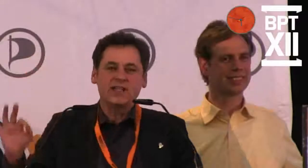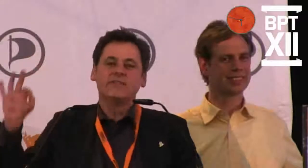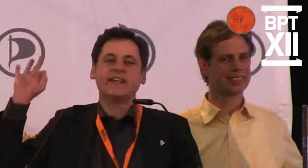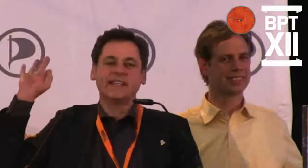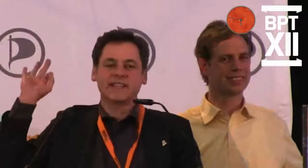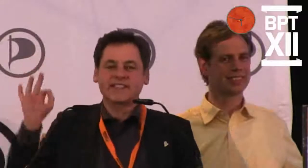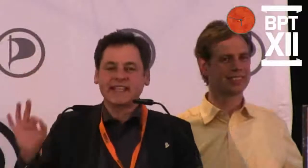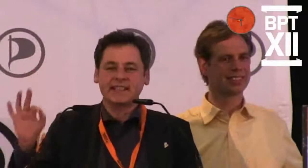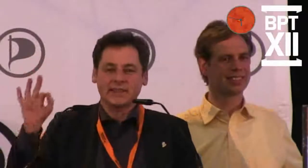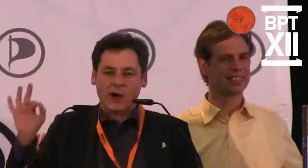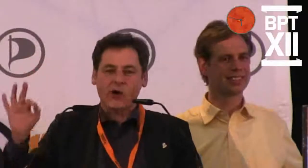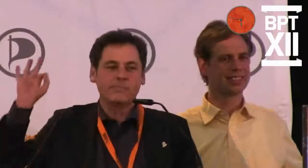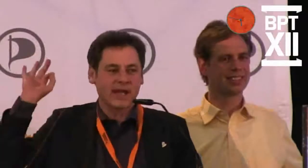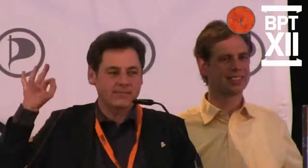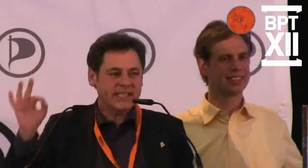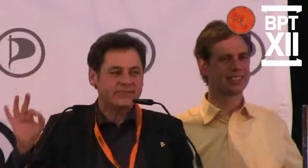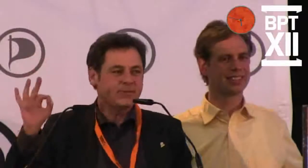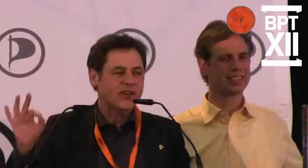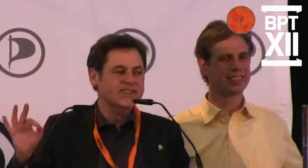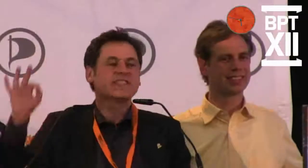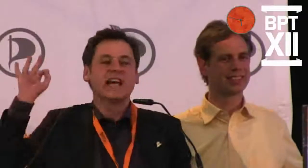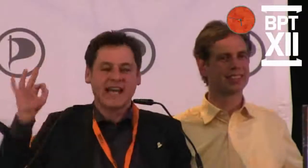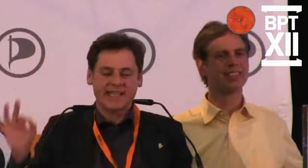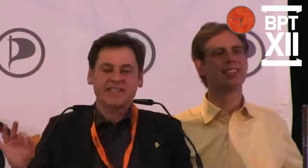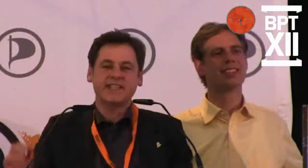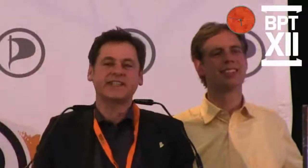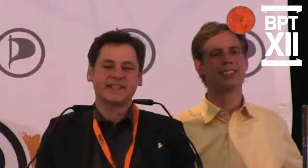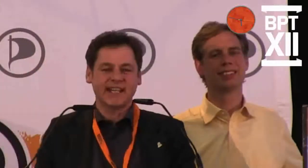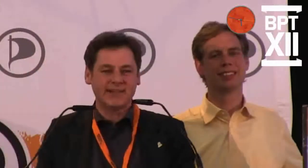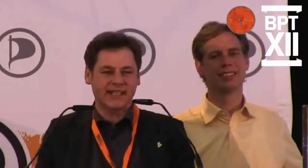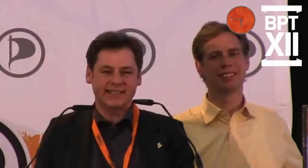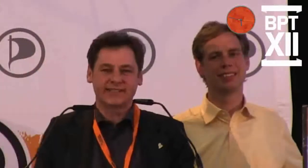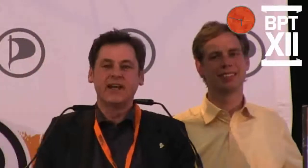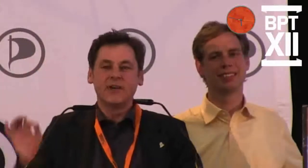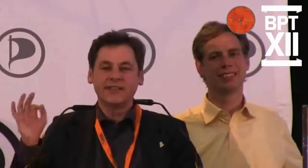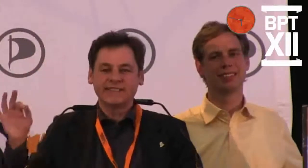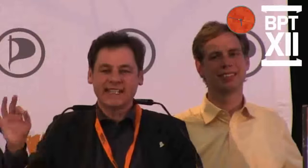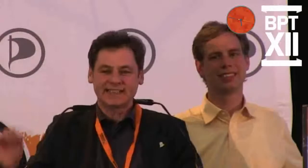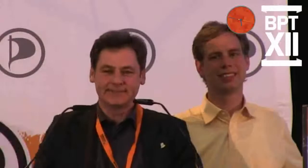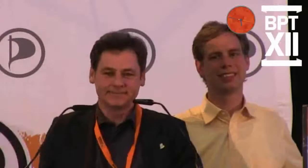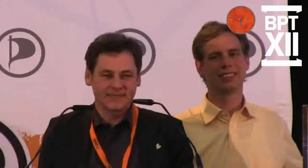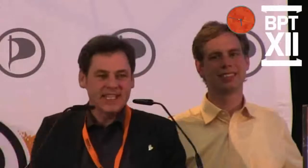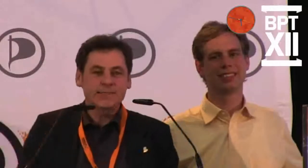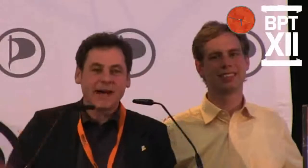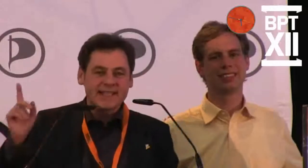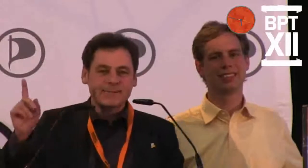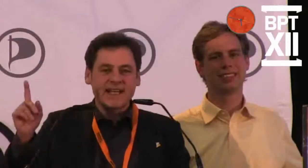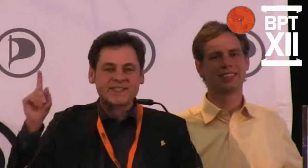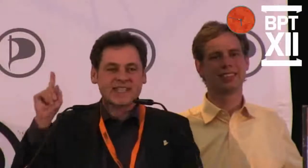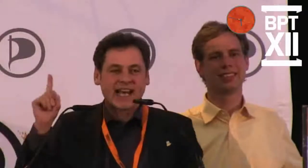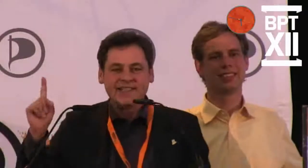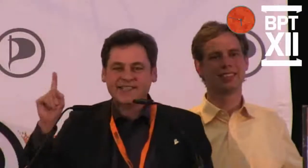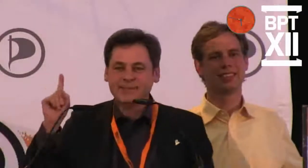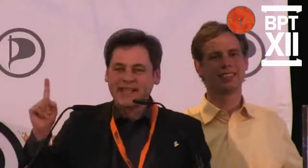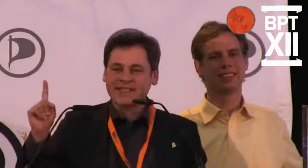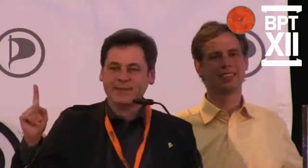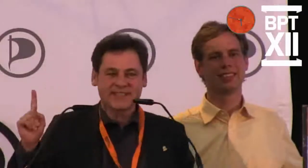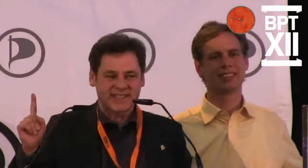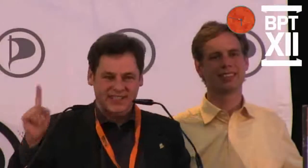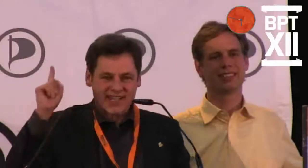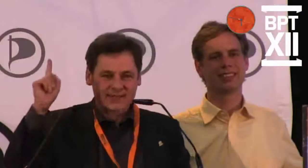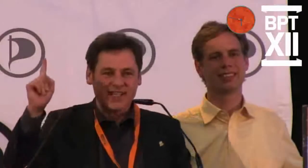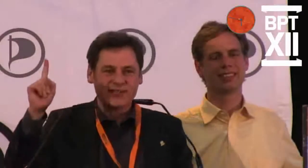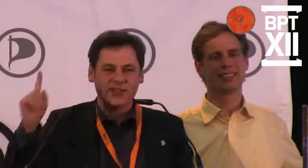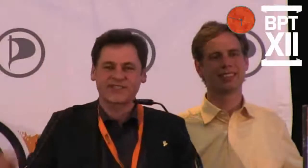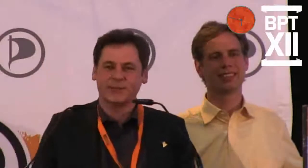nur wenn ihr den Zettel auch per Briefpost einsendet an den Anwalt vielen Dank 22 .12